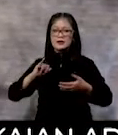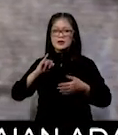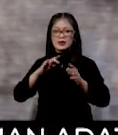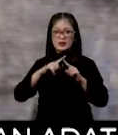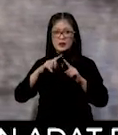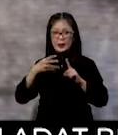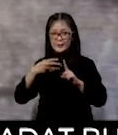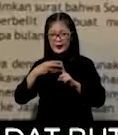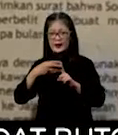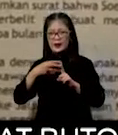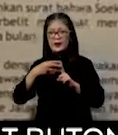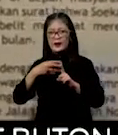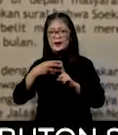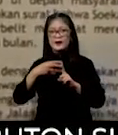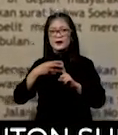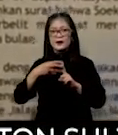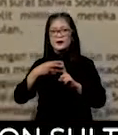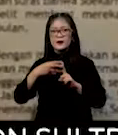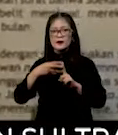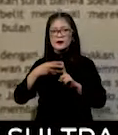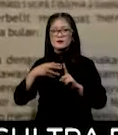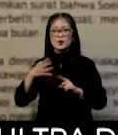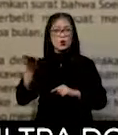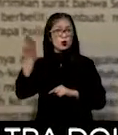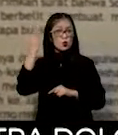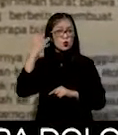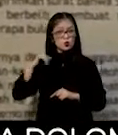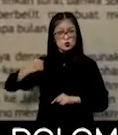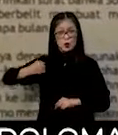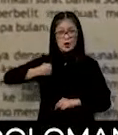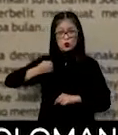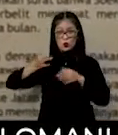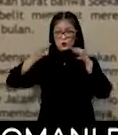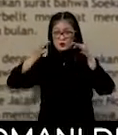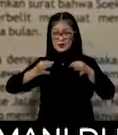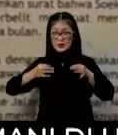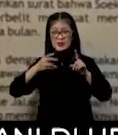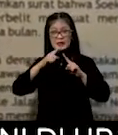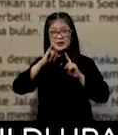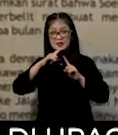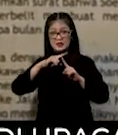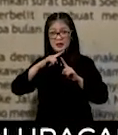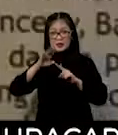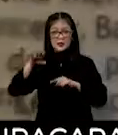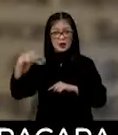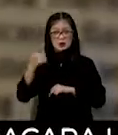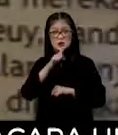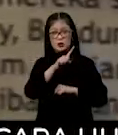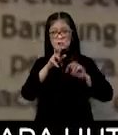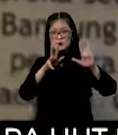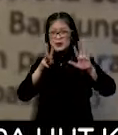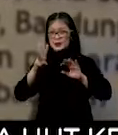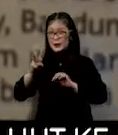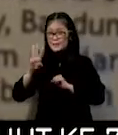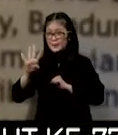Bandung, ITB. Saat Soekarno dipenjara dan dibuang ke ND Nusa Tenggara Timur sekitar tahun 1934,